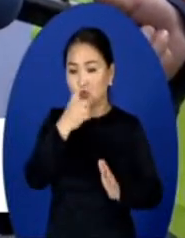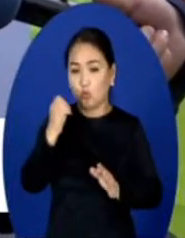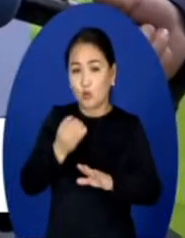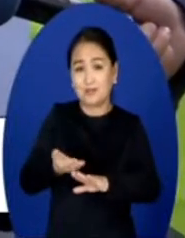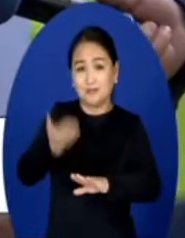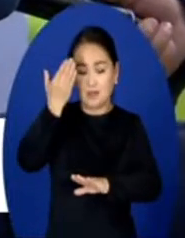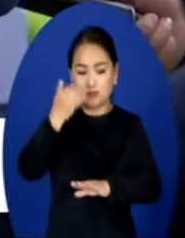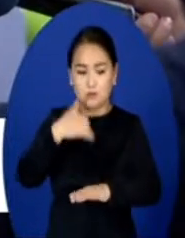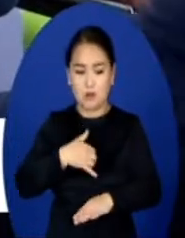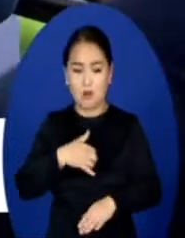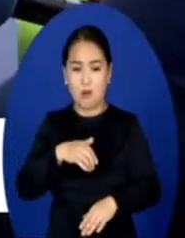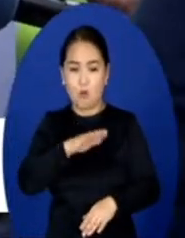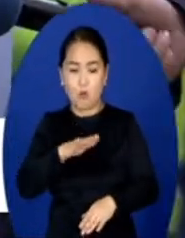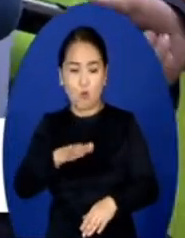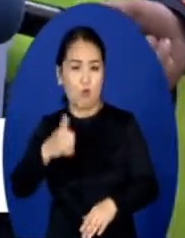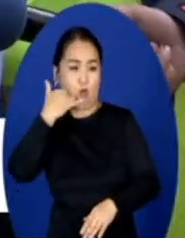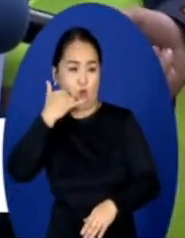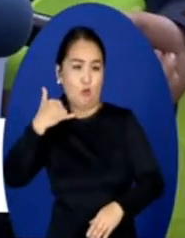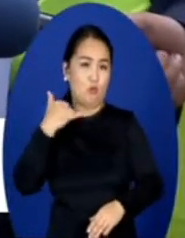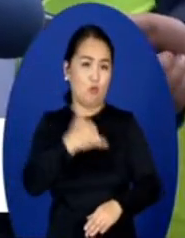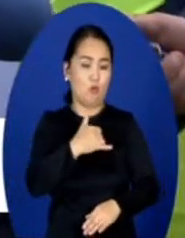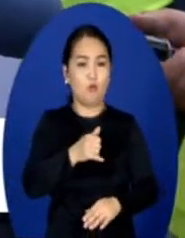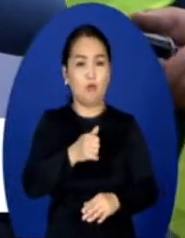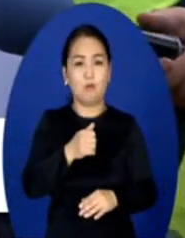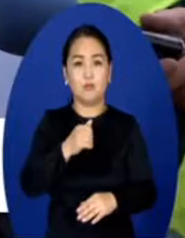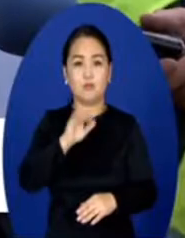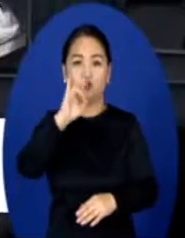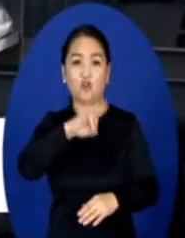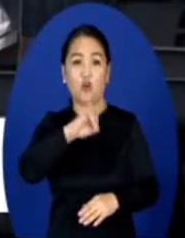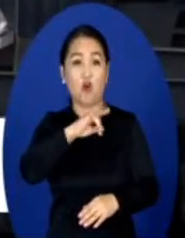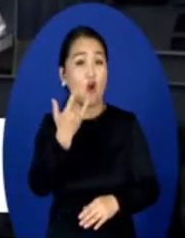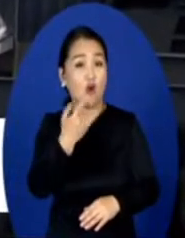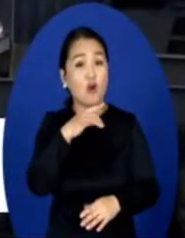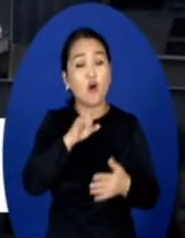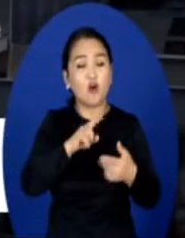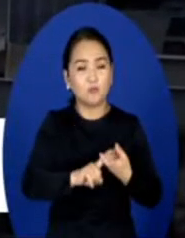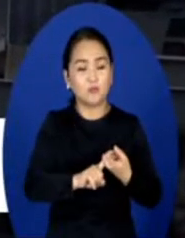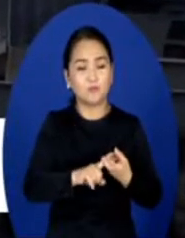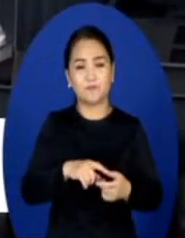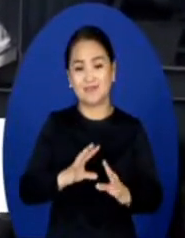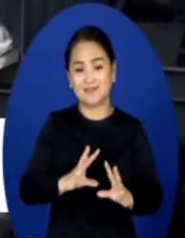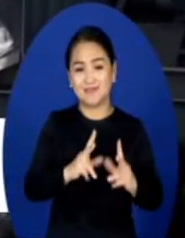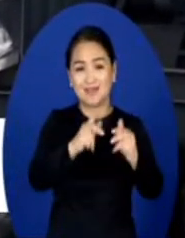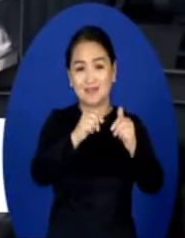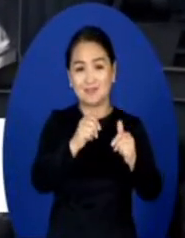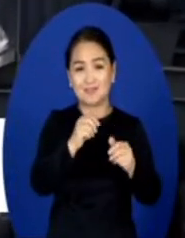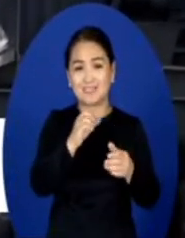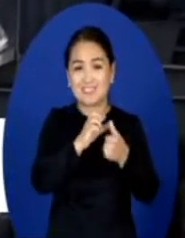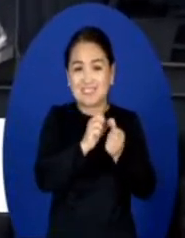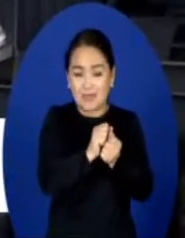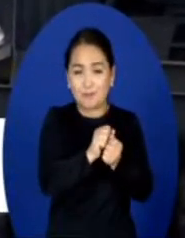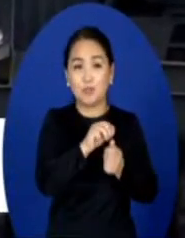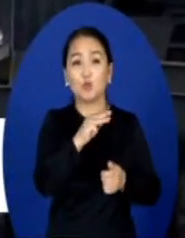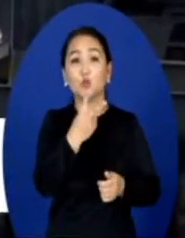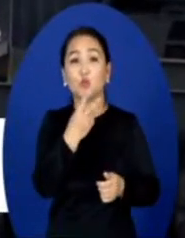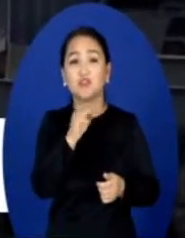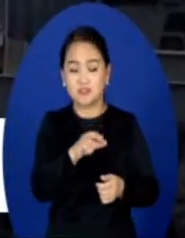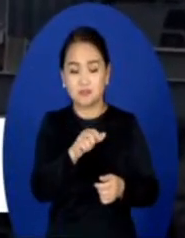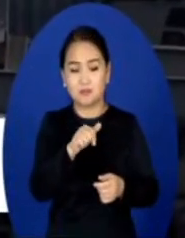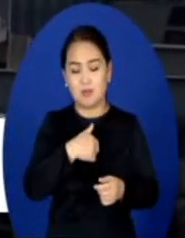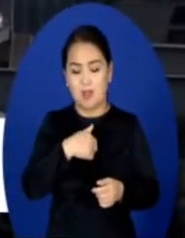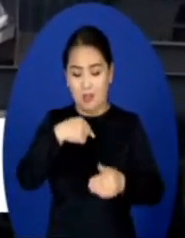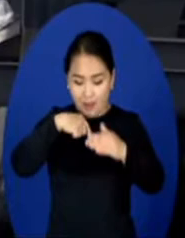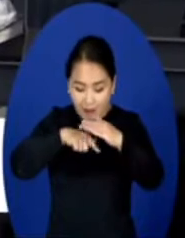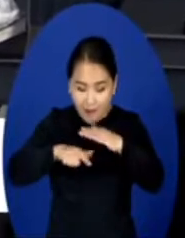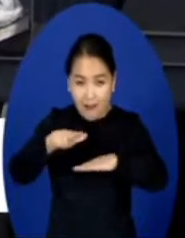рүүгээ уцтдагч байдлаар агаар орвол тийм энтэйгээ холбогд. Сайжруулсан шахмал түлшний энэ үйлдвэрийг монголчууд газрын дорох